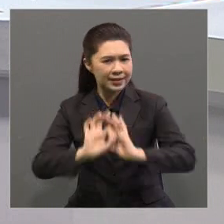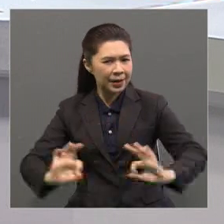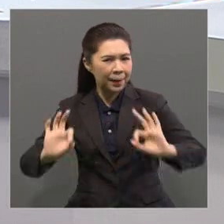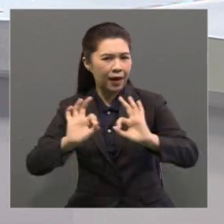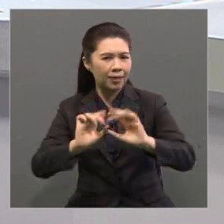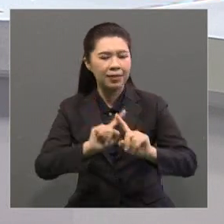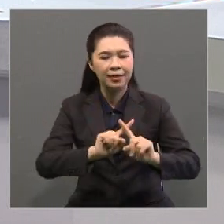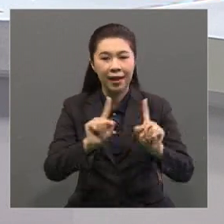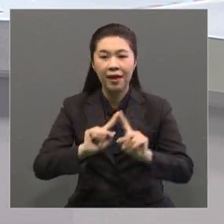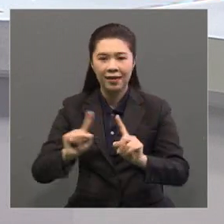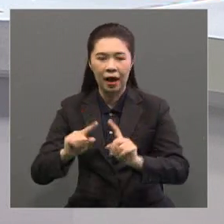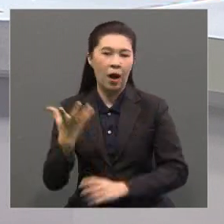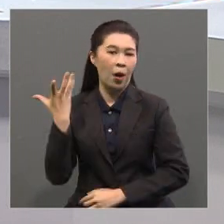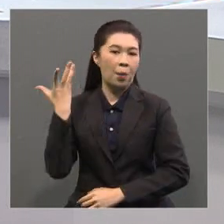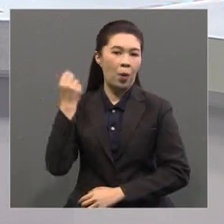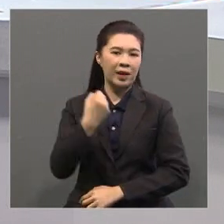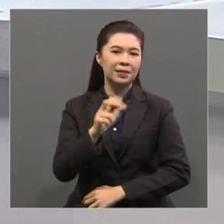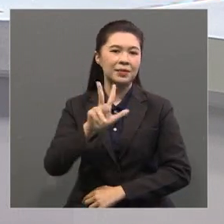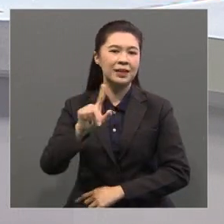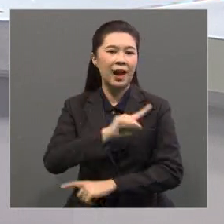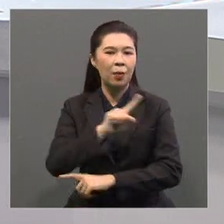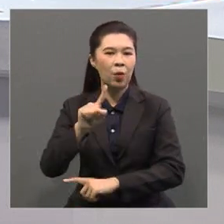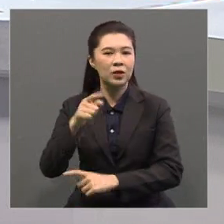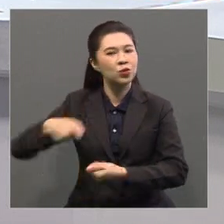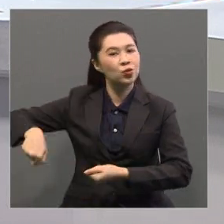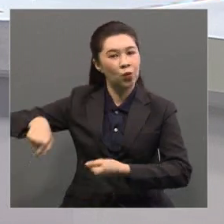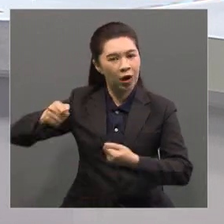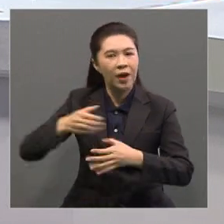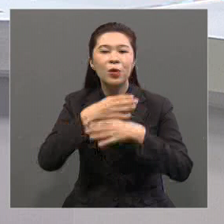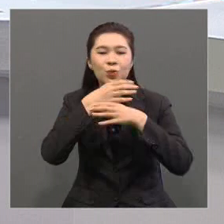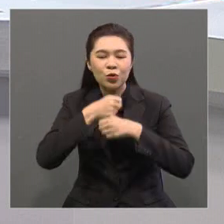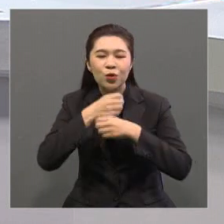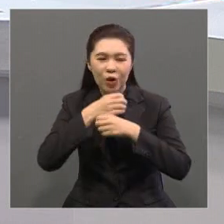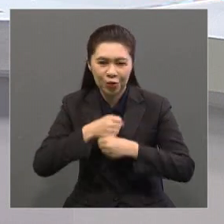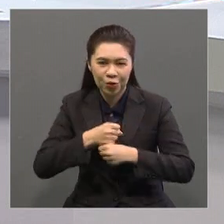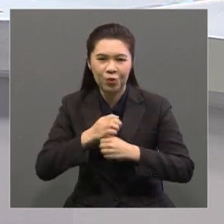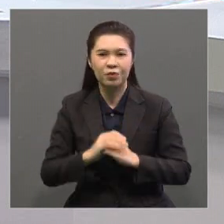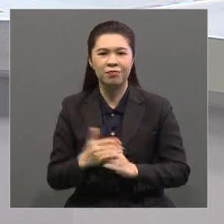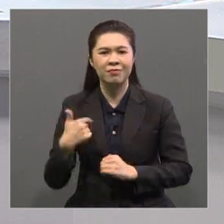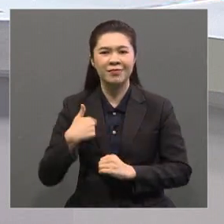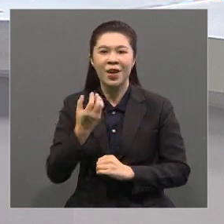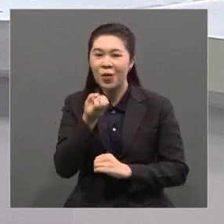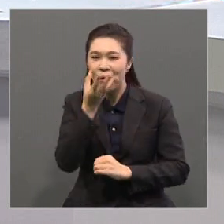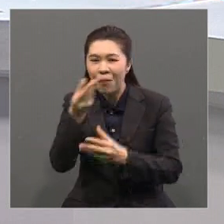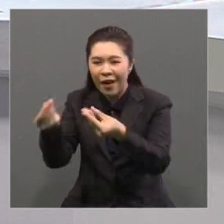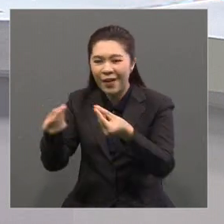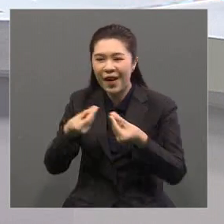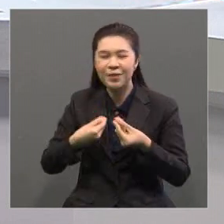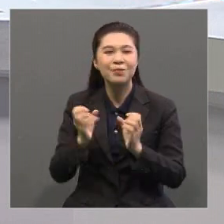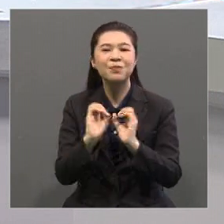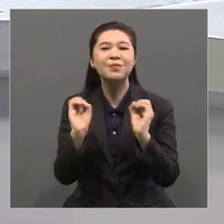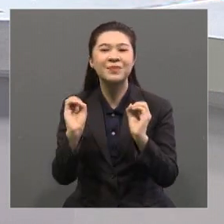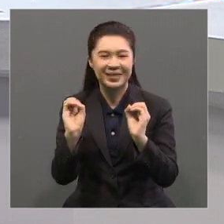เนี่ยวันสงกรานต์วันผู้สูงอายุถูกไหมฮะดีนะไม่มีใครเอาดอกลำดวนมาที่เป็น